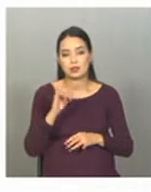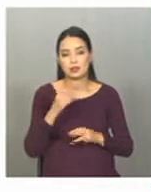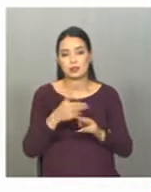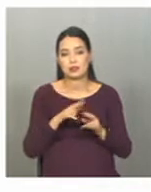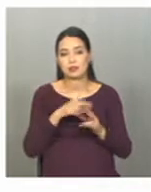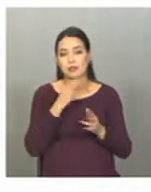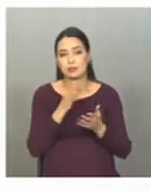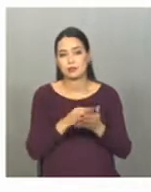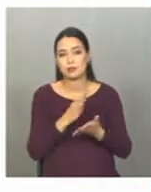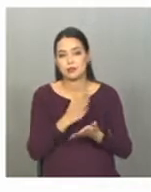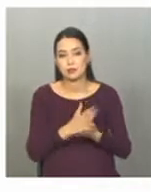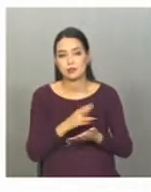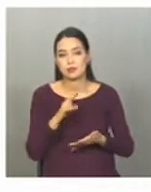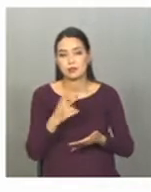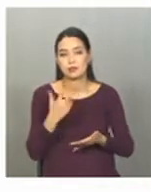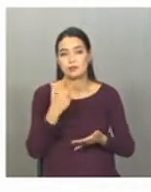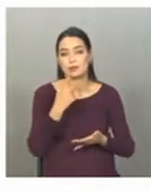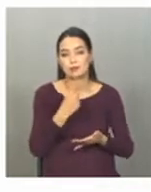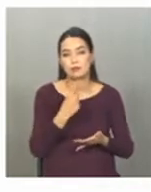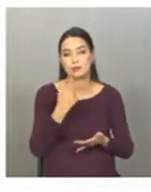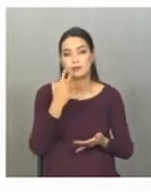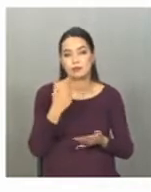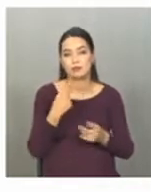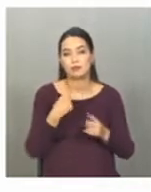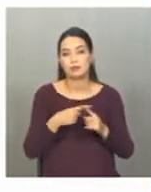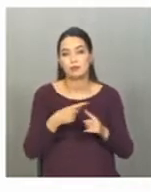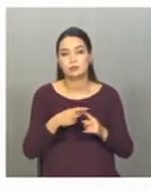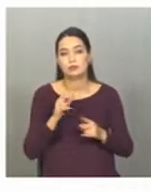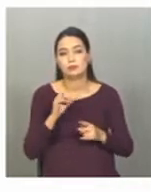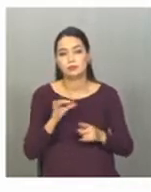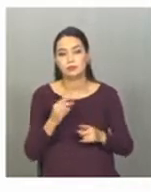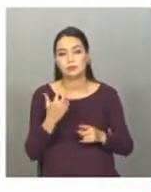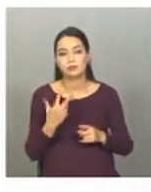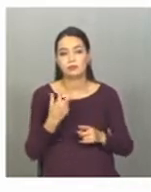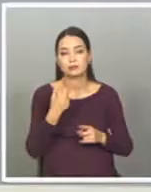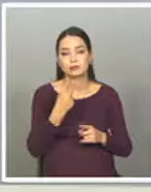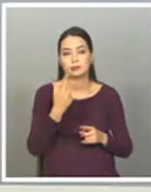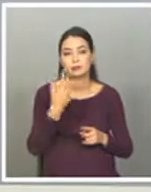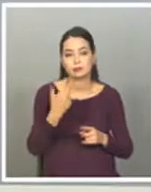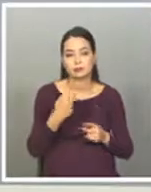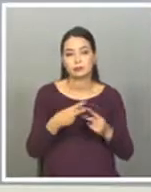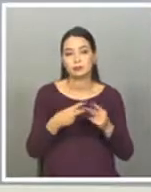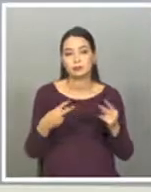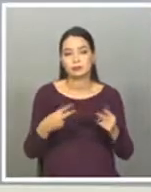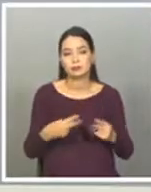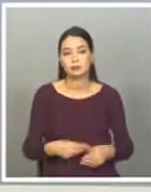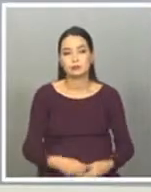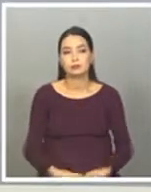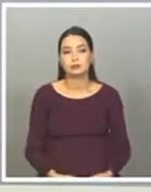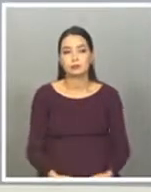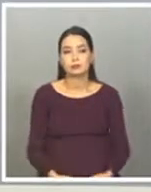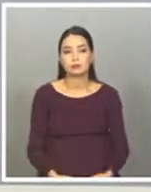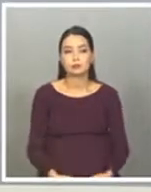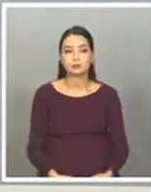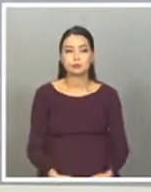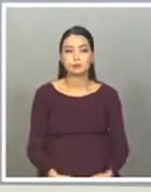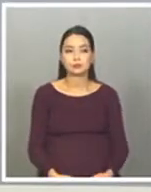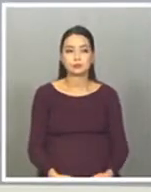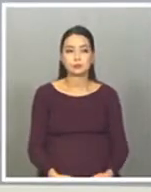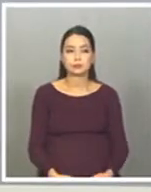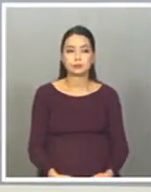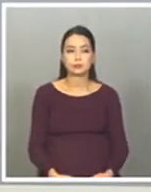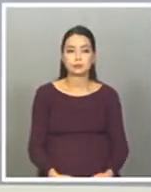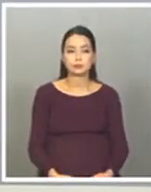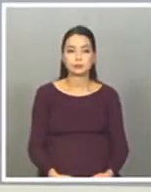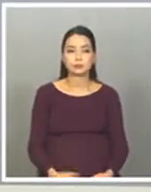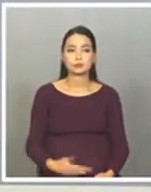3-тен 1 дәрежесінің кубы қосылған Q-дің 3-тен 1 дәрежесінің кубы болады. P-ның 3-тен 1 дәрежесінің кубы ол